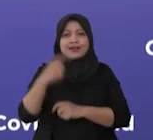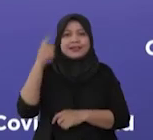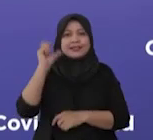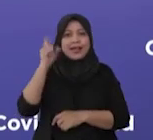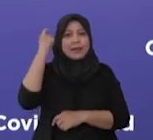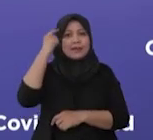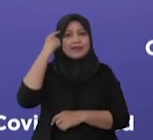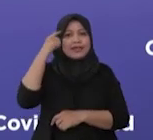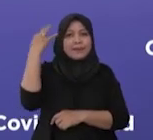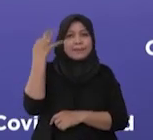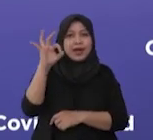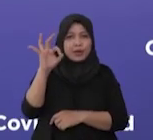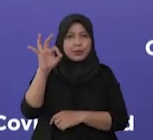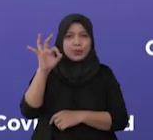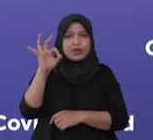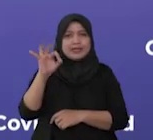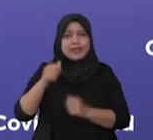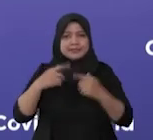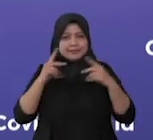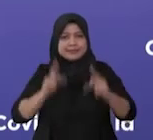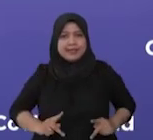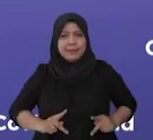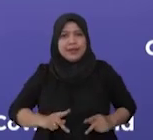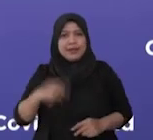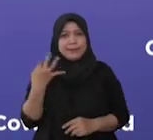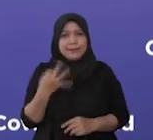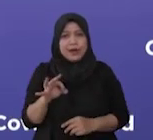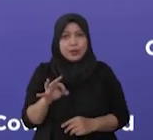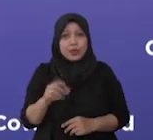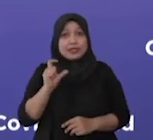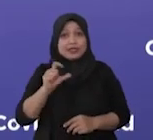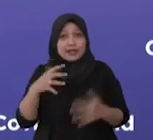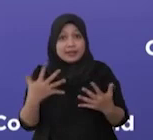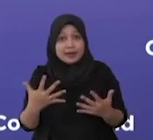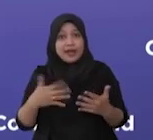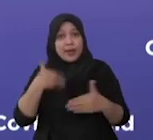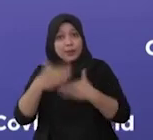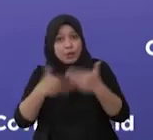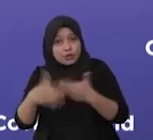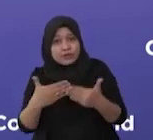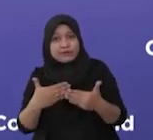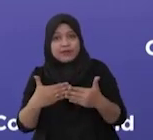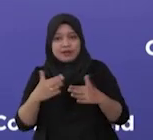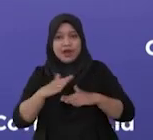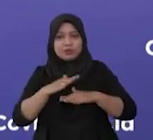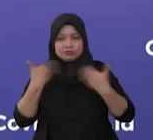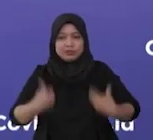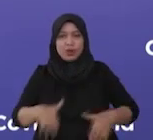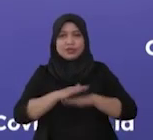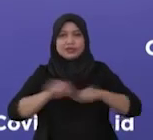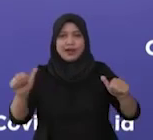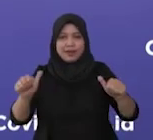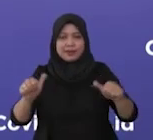baru dengan bersikap yang baru yaitu kita harus produktif dan aman dari copyright